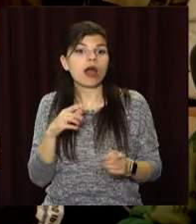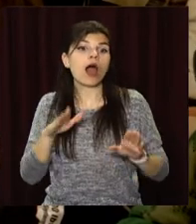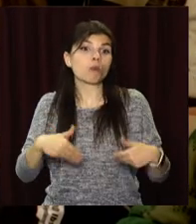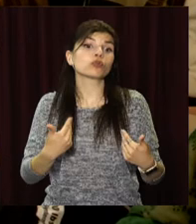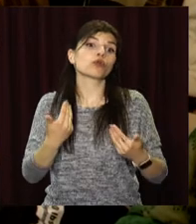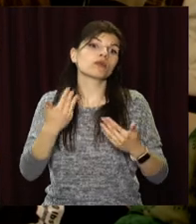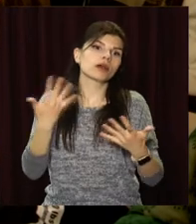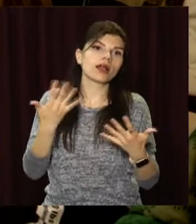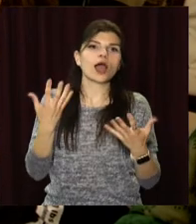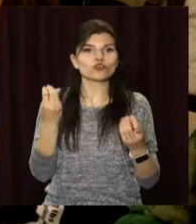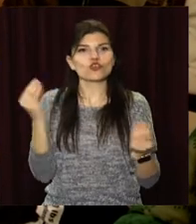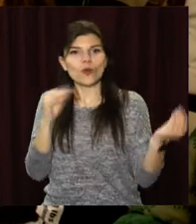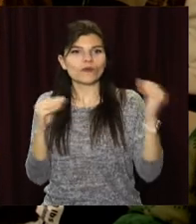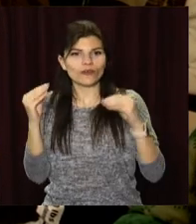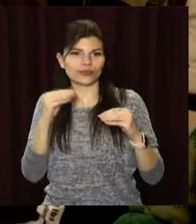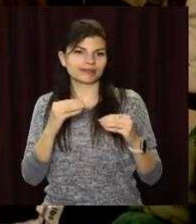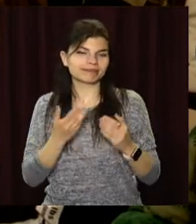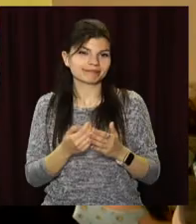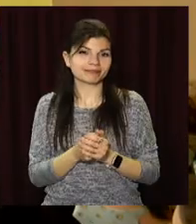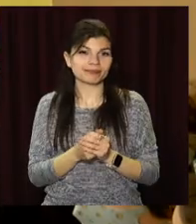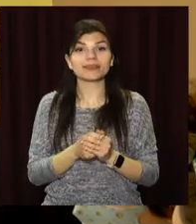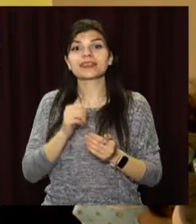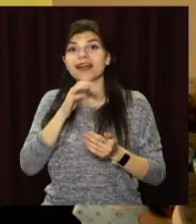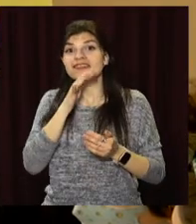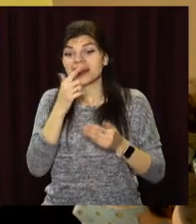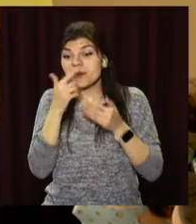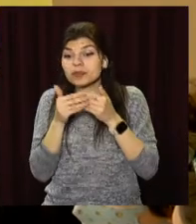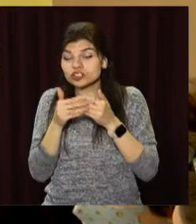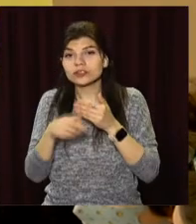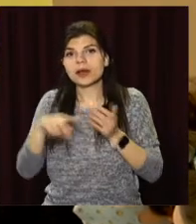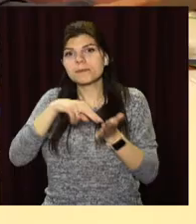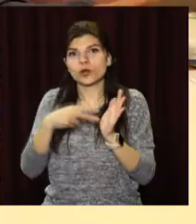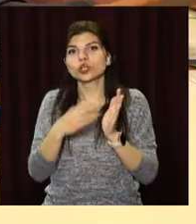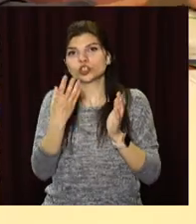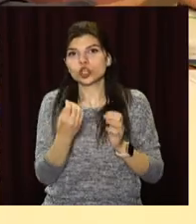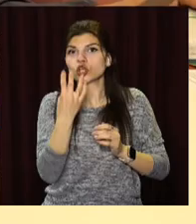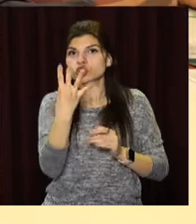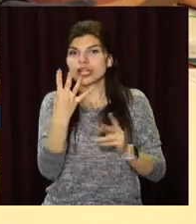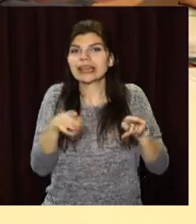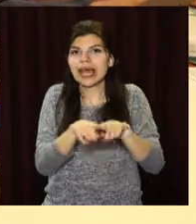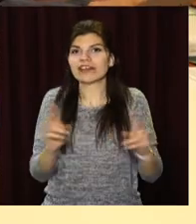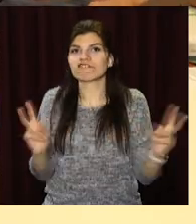потім десь якісь долучати свої особисті якості. Найближчим часом освітяни запланували ще